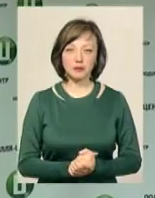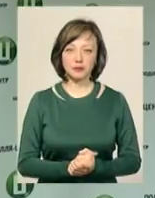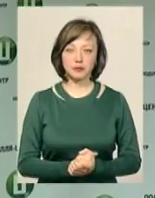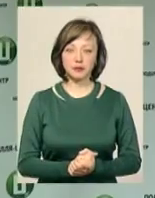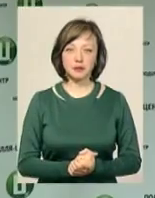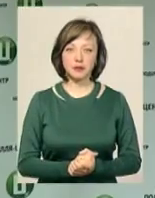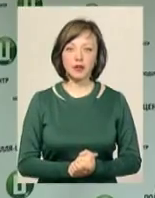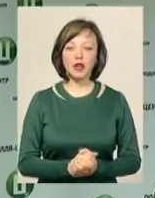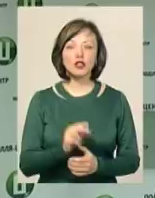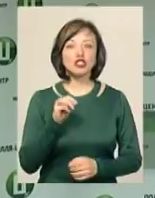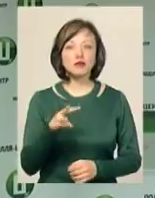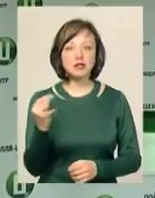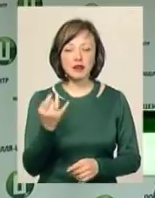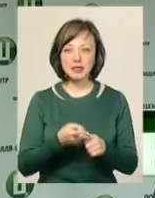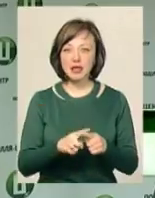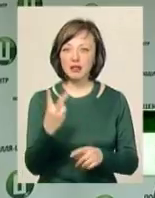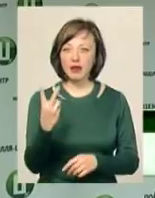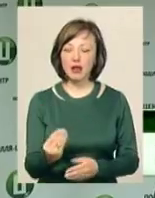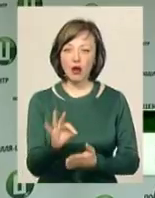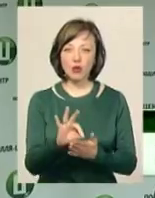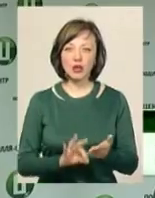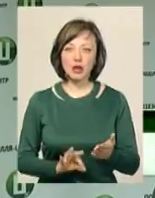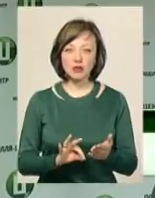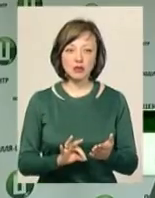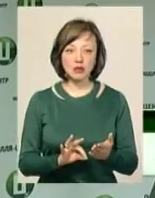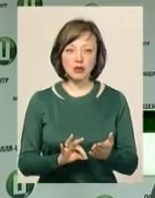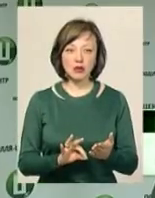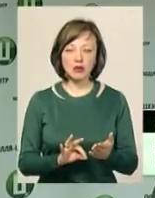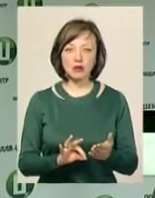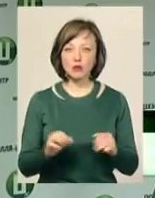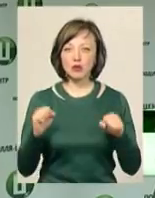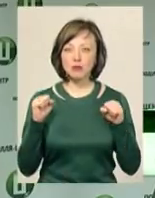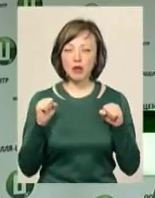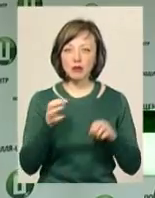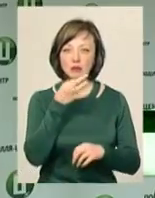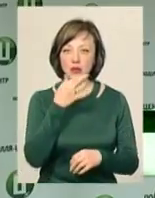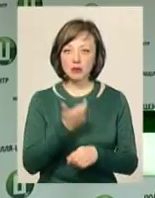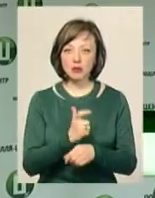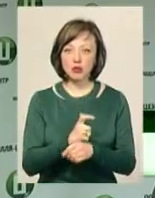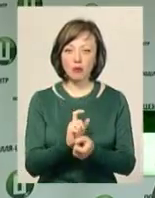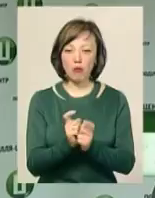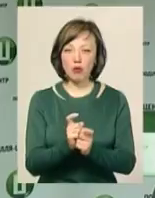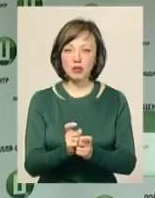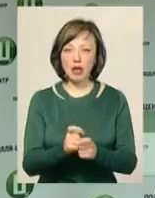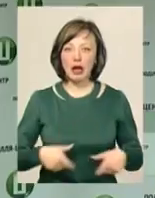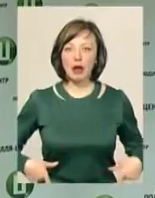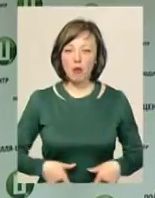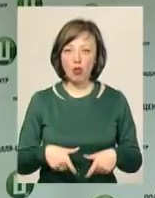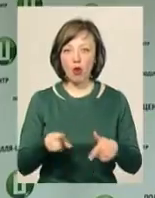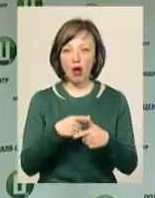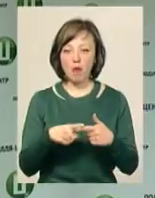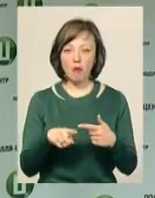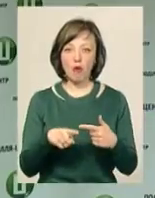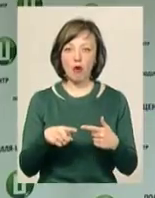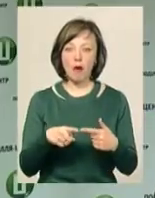Чи вони цікаві, тому що це два дня і одразу гі-но-гі, тому спортсмени, які люблять більше боротися в кімоно або без кімоно, або